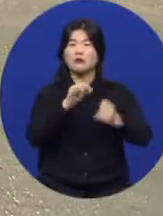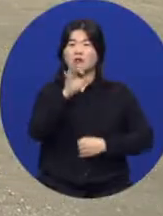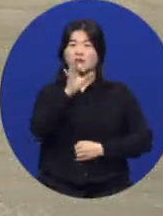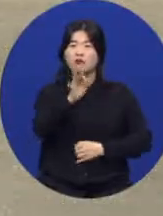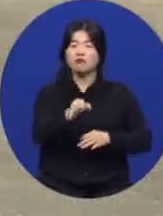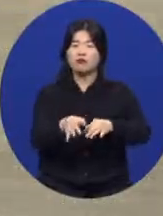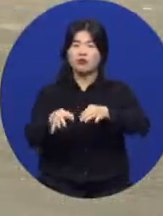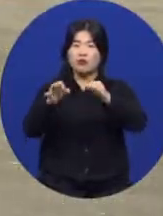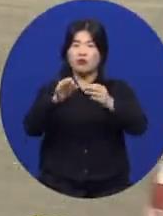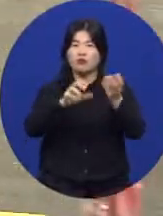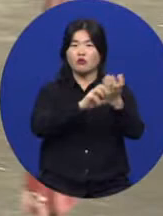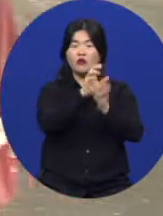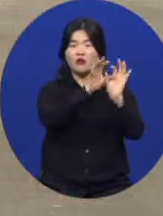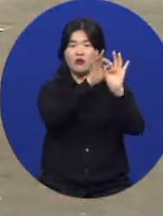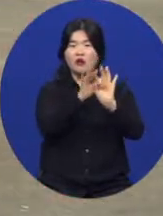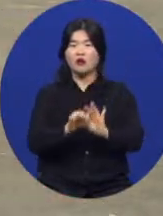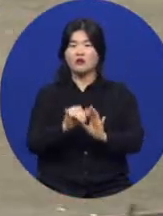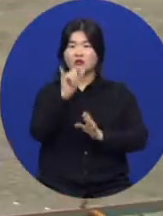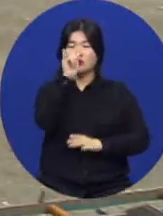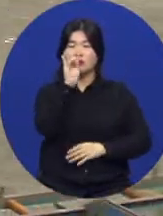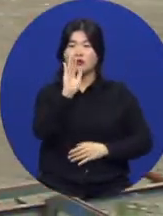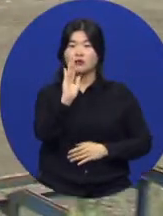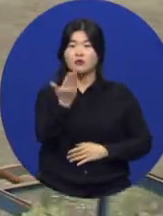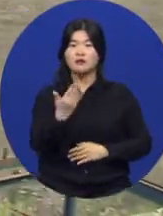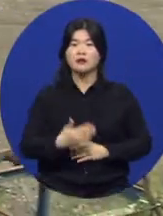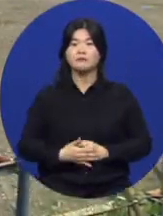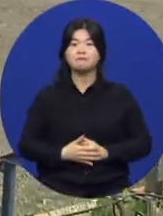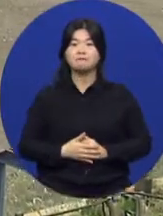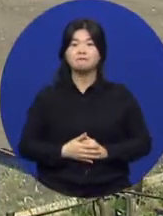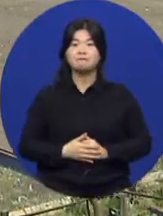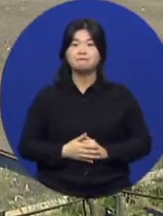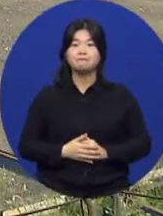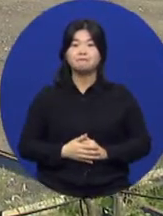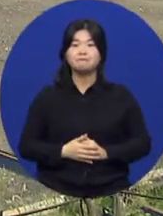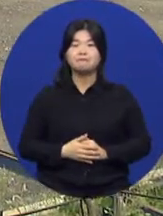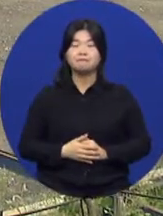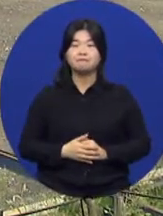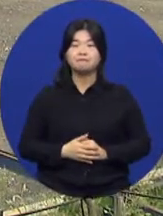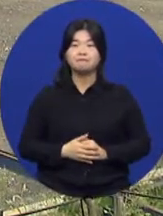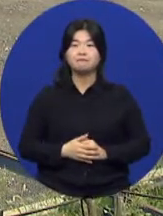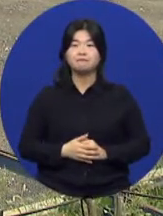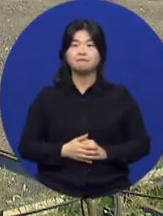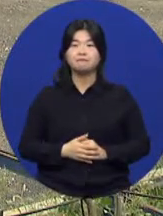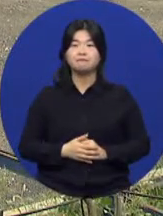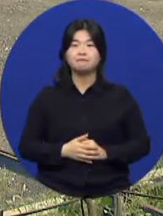상승 논란으로 이어지게 됐습니다. MBC 뉴스 김찬현입니다.